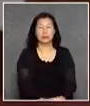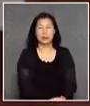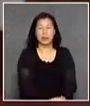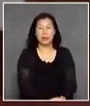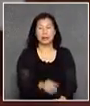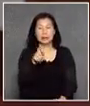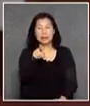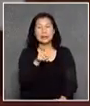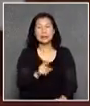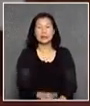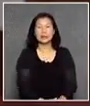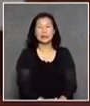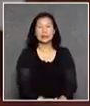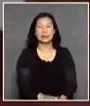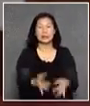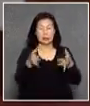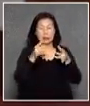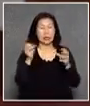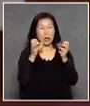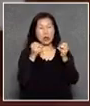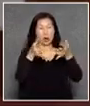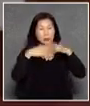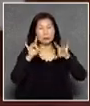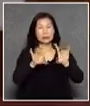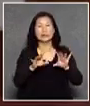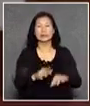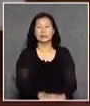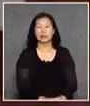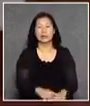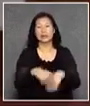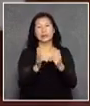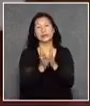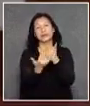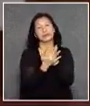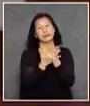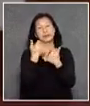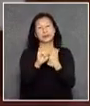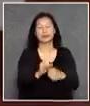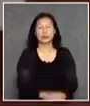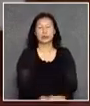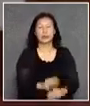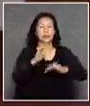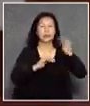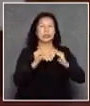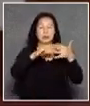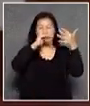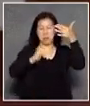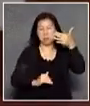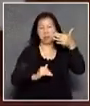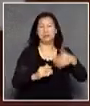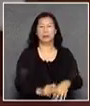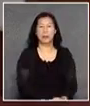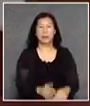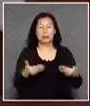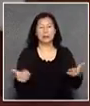呢啲咁嘅所謂理論魔術，係咪？係完全無效嘅，係咪？因為水平極低，係咪？今日到咗